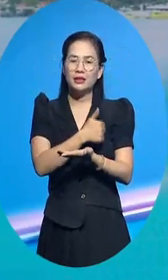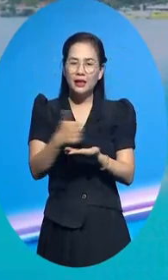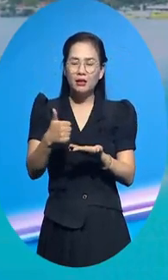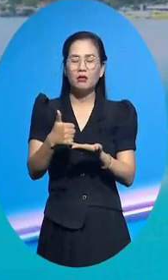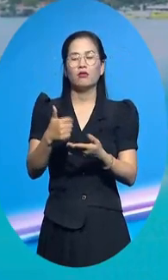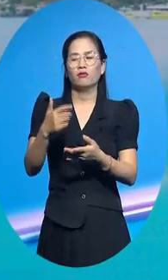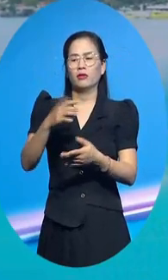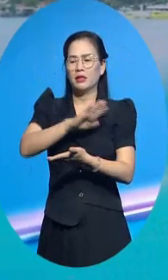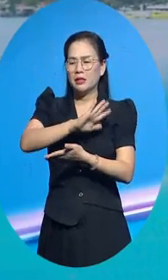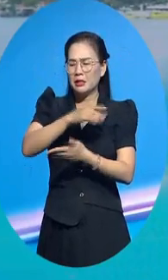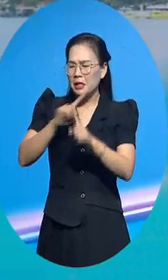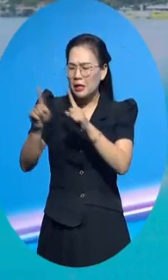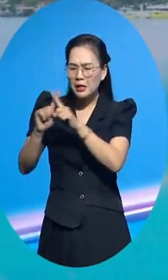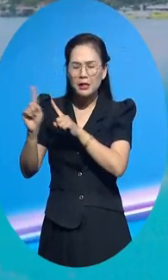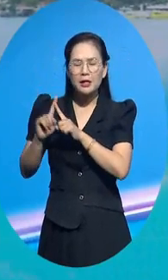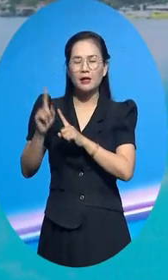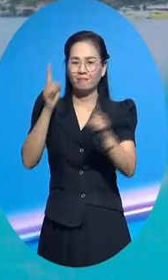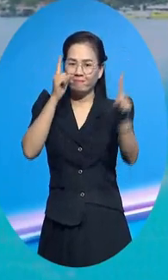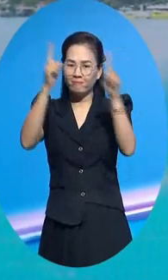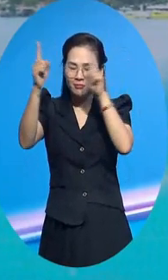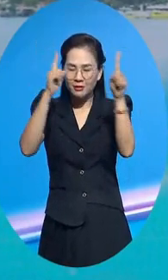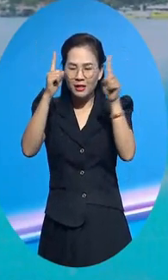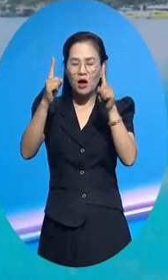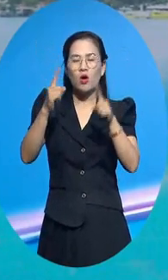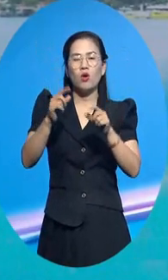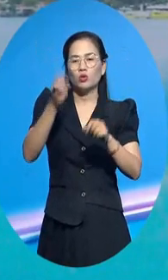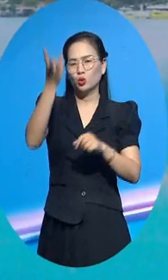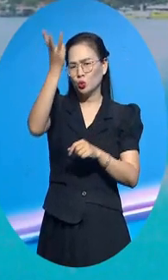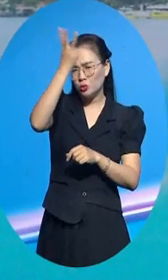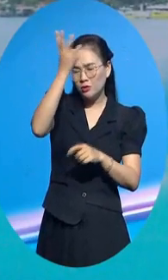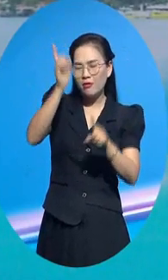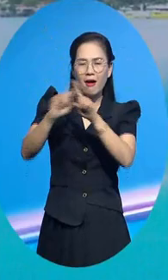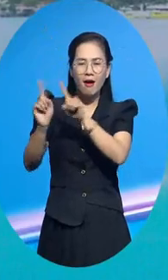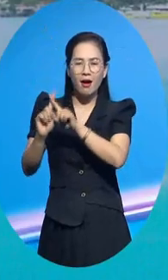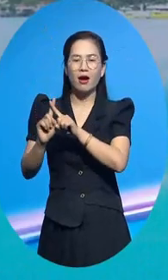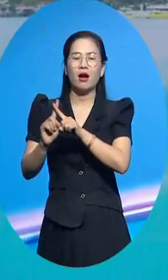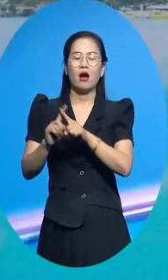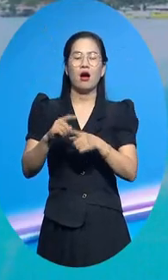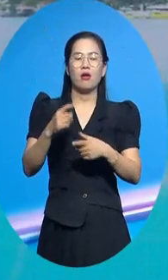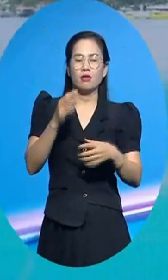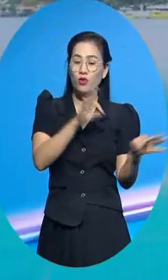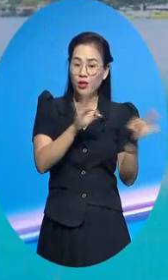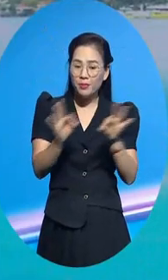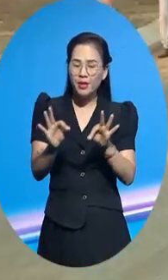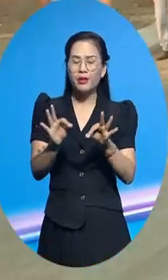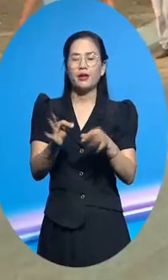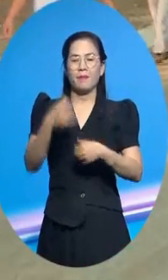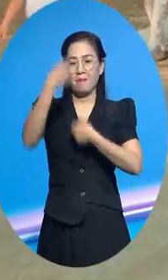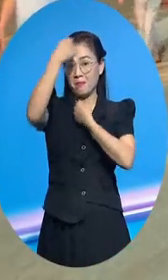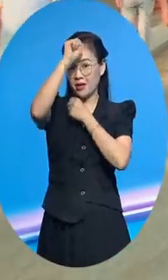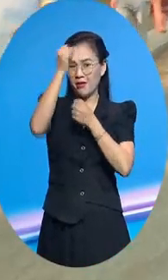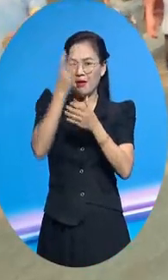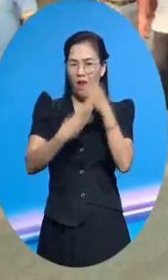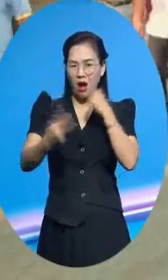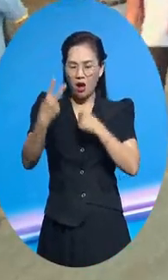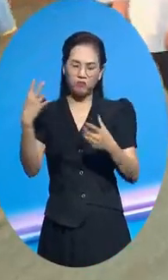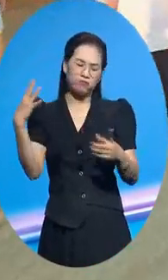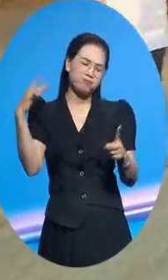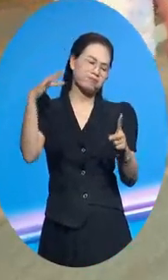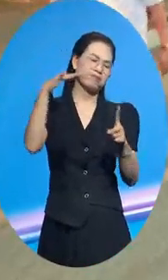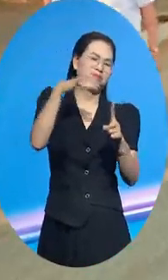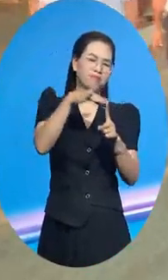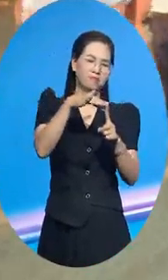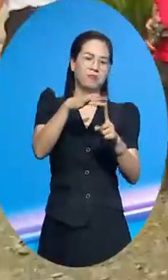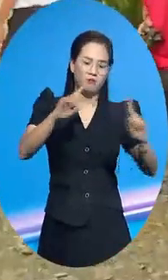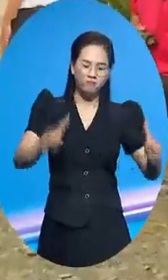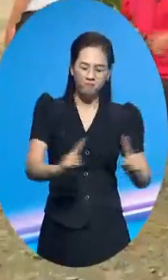chí lãnh đạo, nguyên lãnh đạo Đảng, Nhà nước, Trung ương, thành phố Hồ Chí Minh và tỉnh Bình Dương. Gần 280 cây